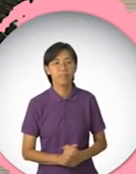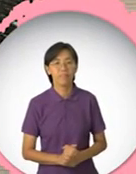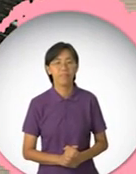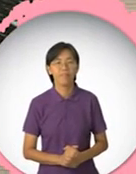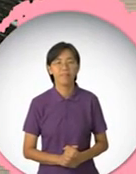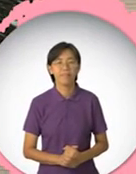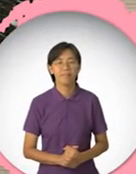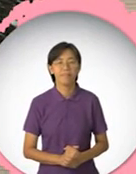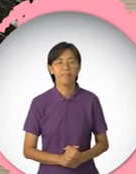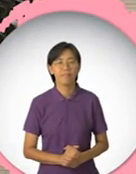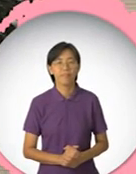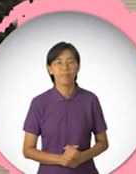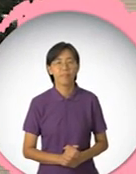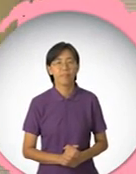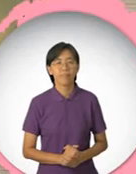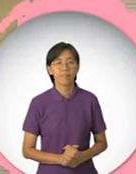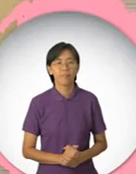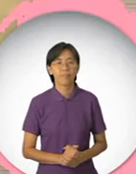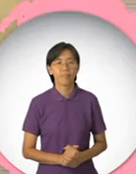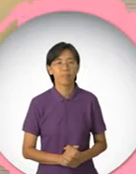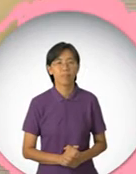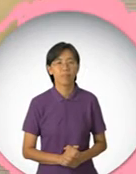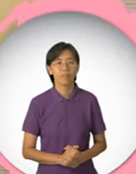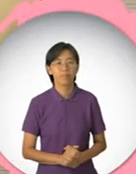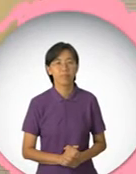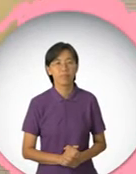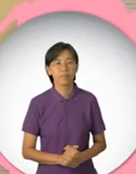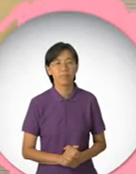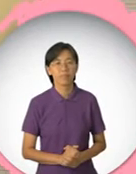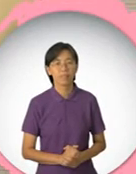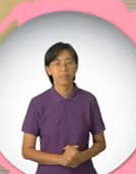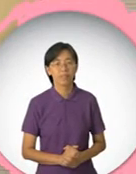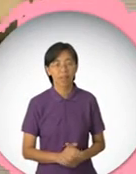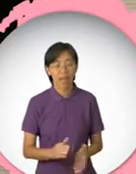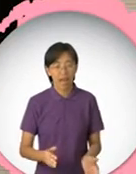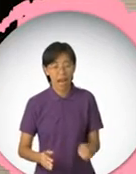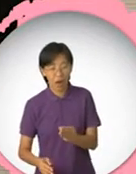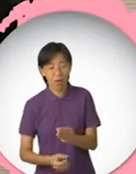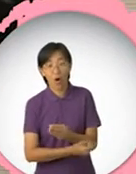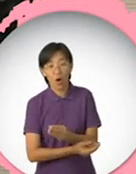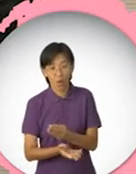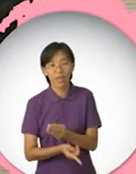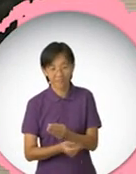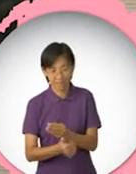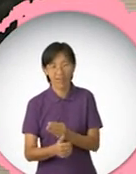ค่ะโรยนะคะถ้าแผ่นมันโตเราก็จะโรยทีละครึ่งนะคะไม่ต้องยกขึ้นมาทั้งหมดนะคะ อ